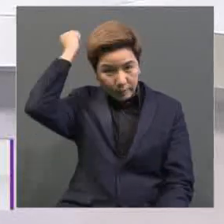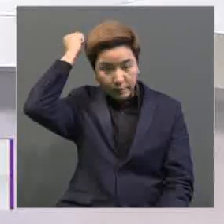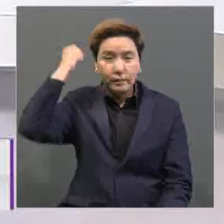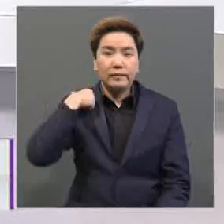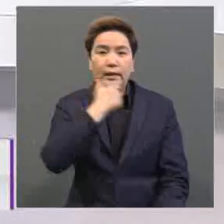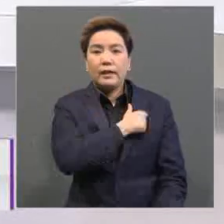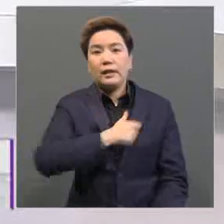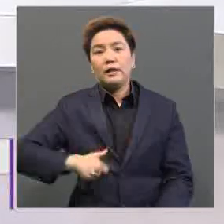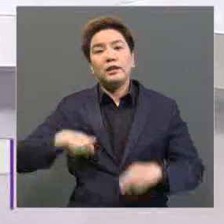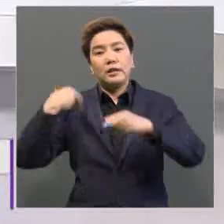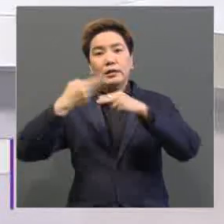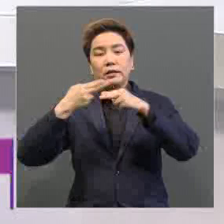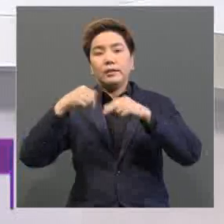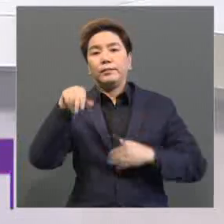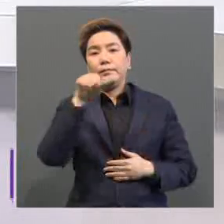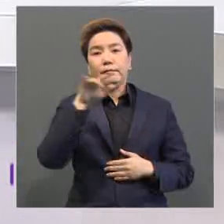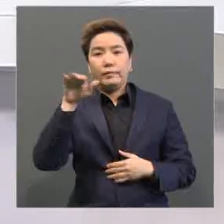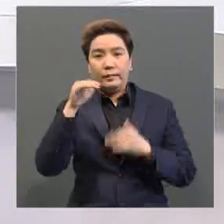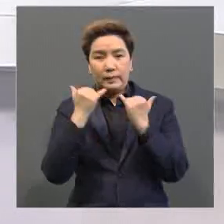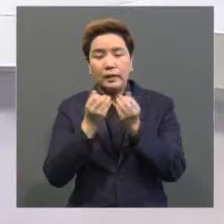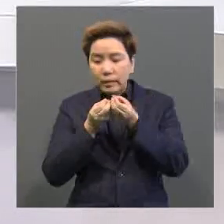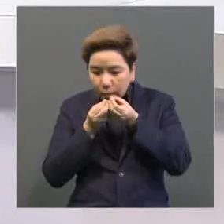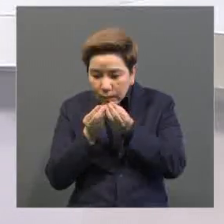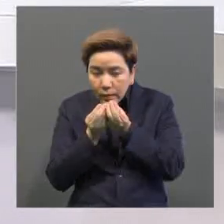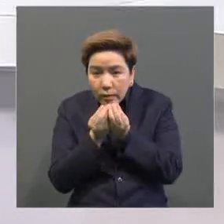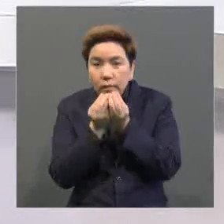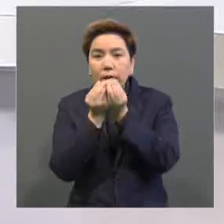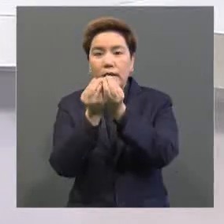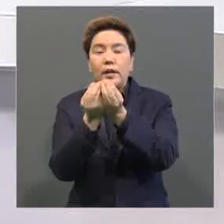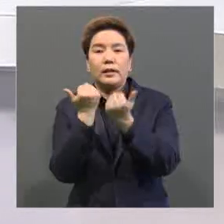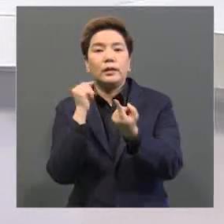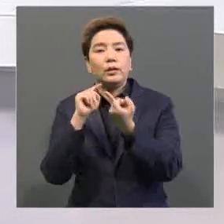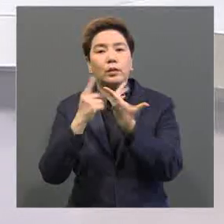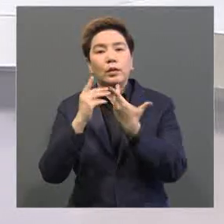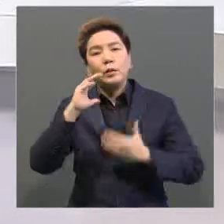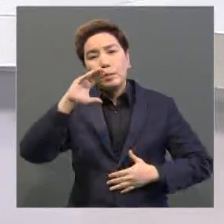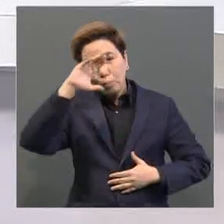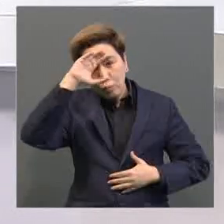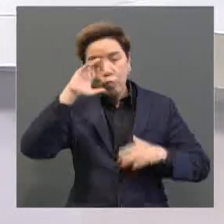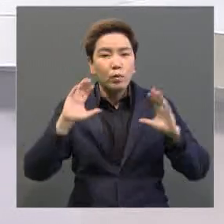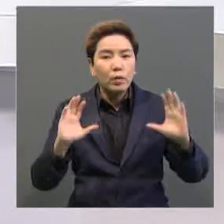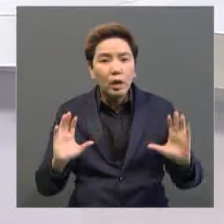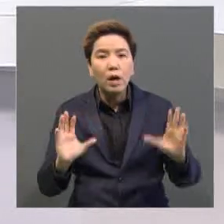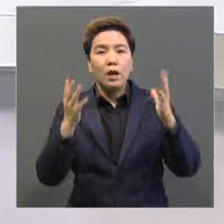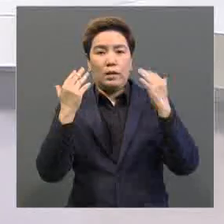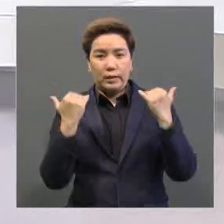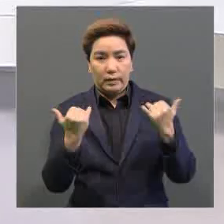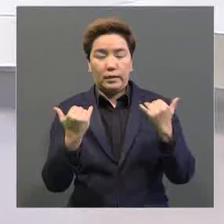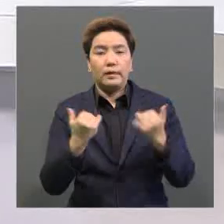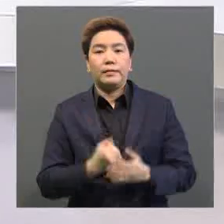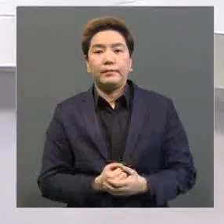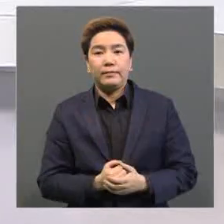านเรนทิราเทพยวดีกรมหลวงราชสารินีสิริพัฒน์มหาวชิรราชธิดาขอให้ทรงหายจากพระอาการประช